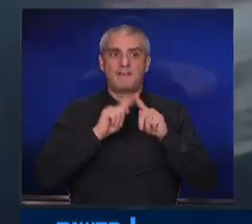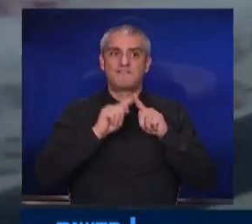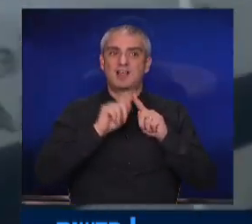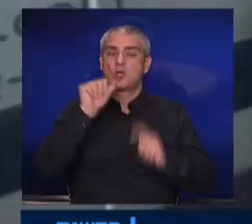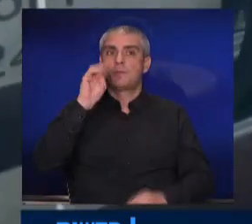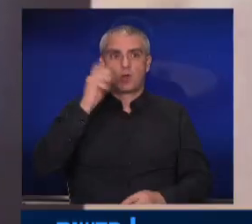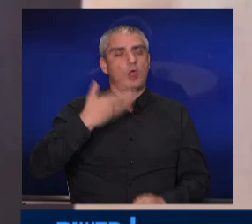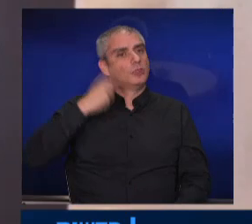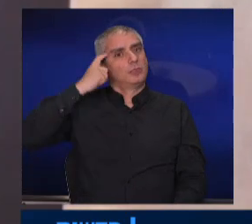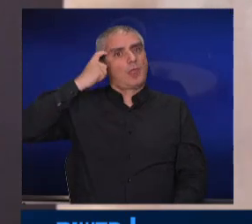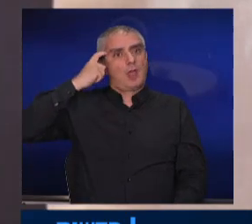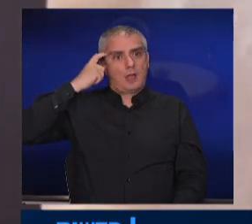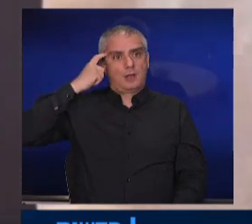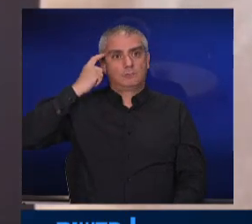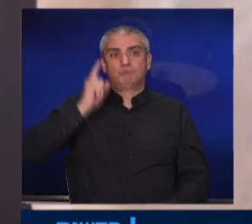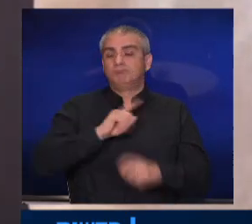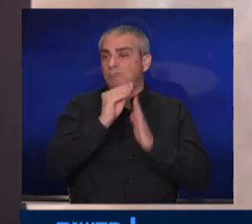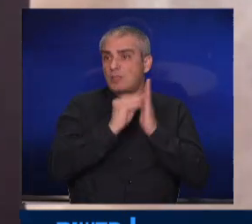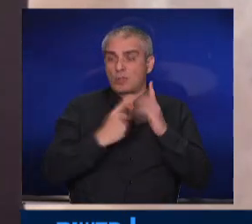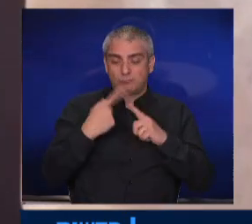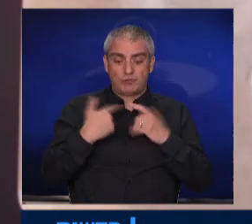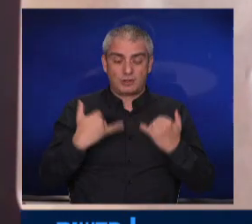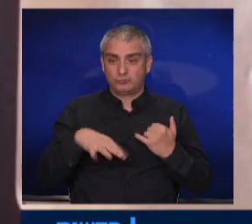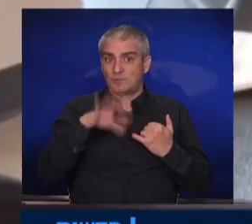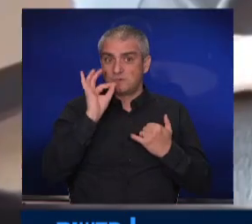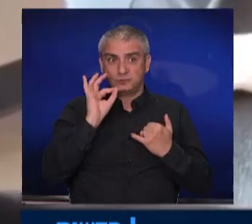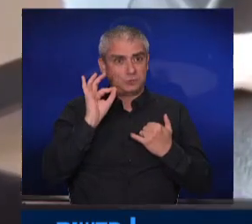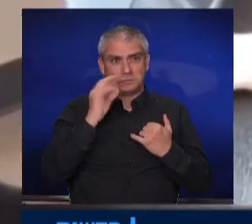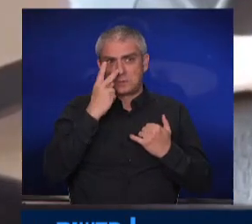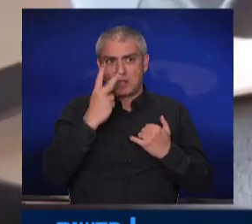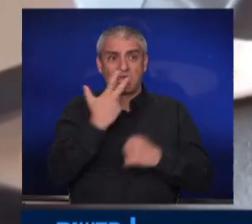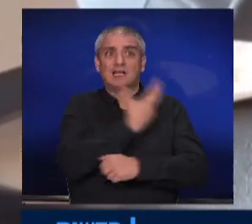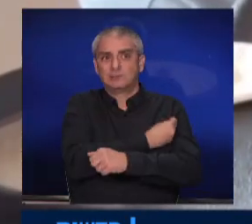אומיקרון מעורר דאגה. ולפי כל הנתונים שנאספו עד כה, נראה